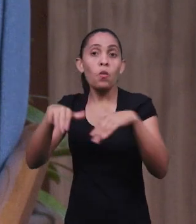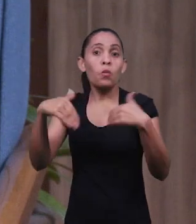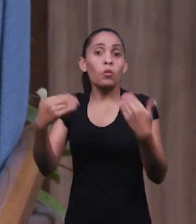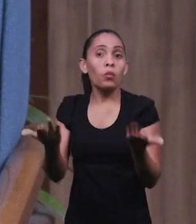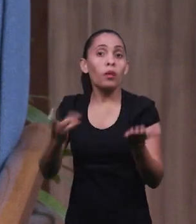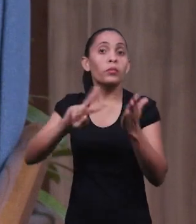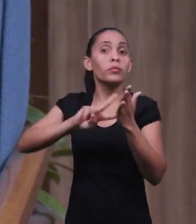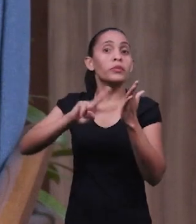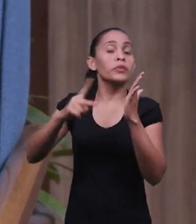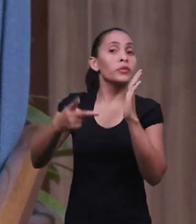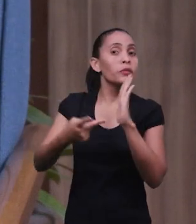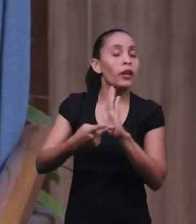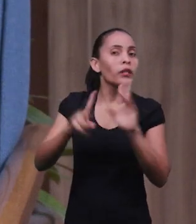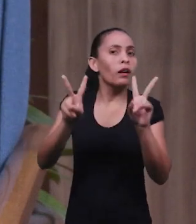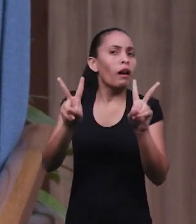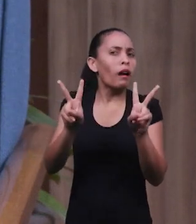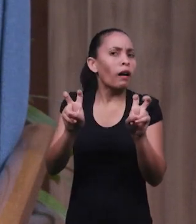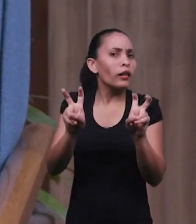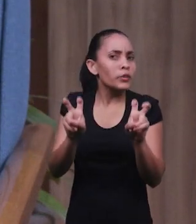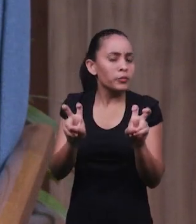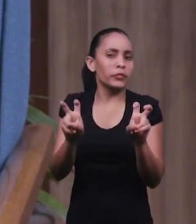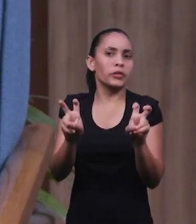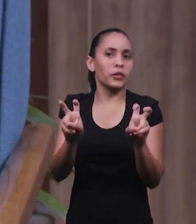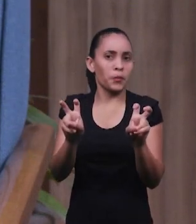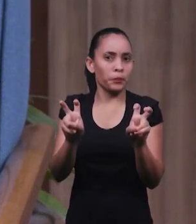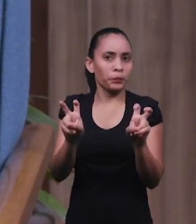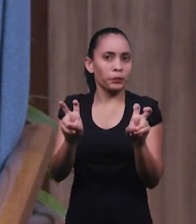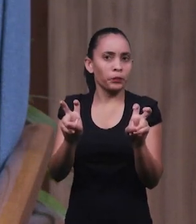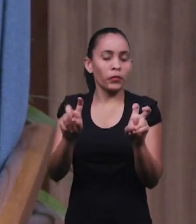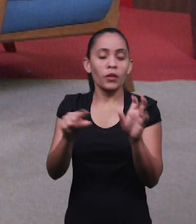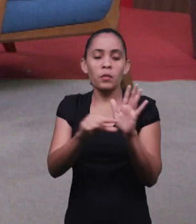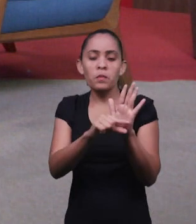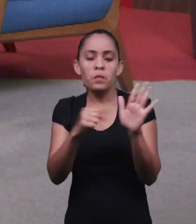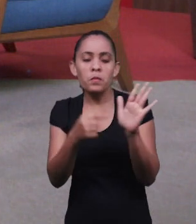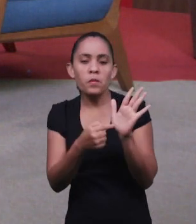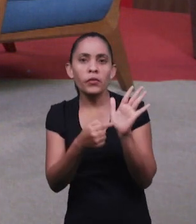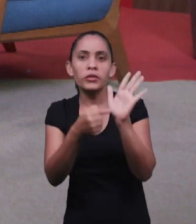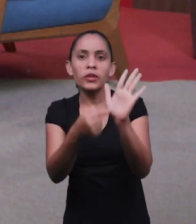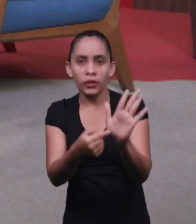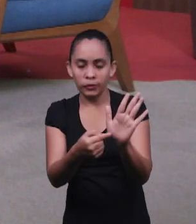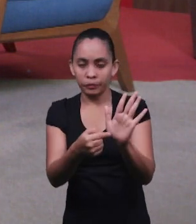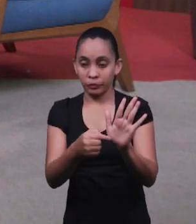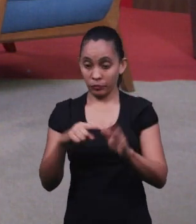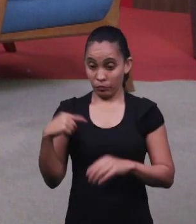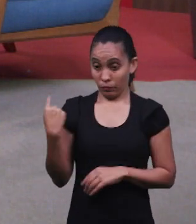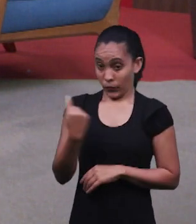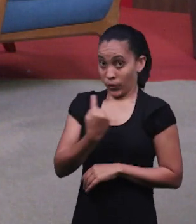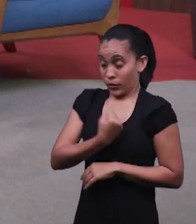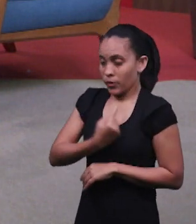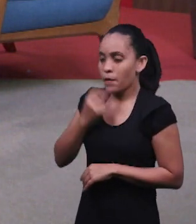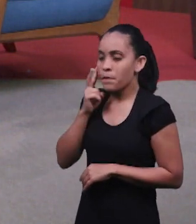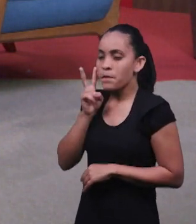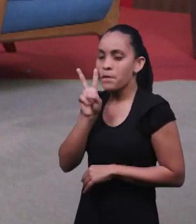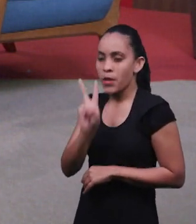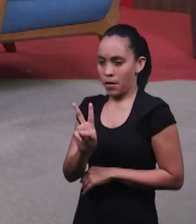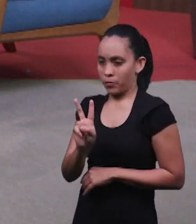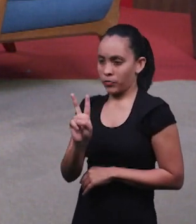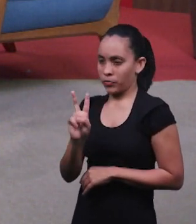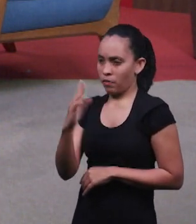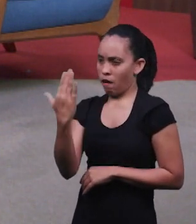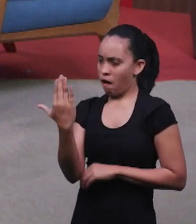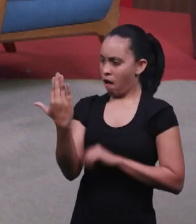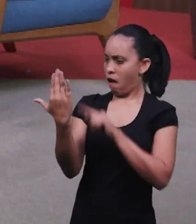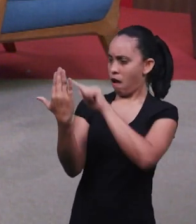Dans ce contexte, quelle est la signification de ces expressions qui sont liées ici, soulignées ici? Alors, les